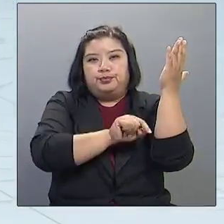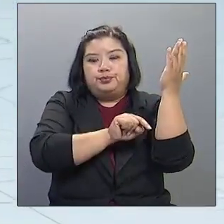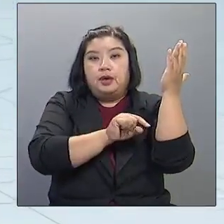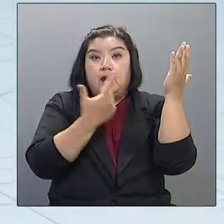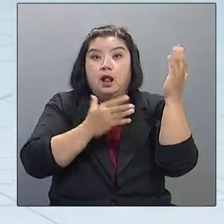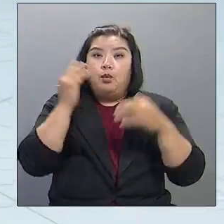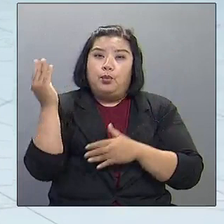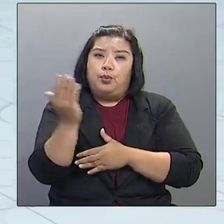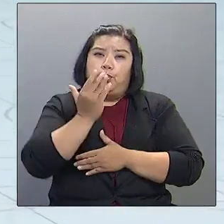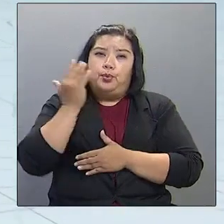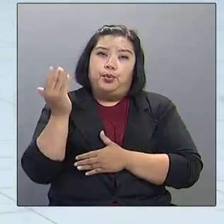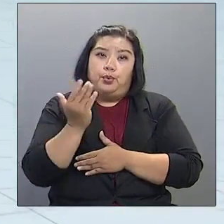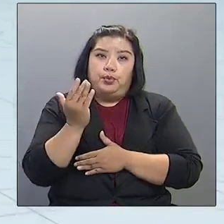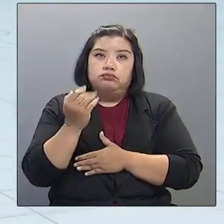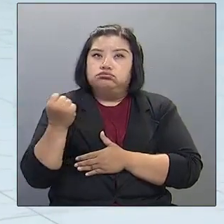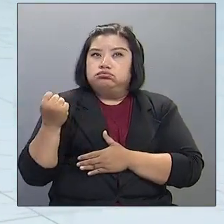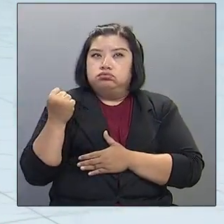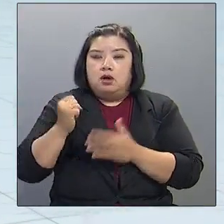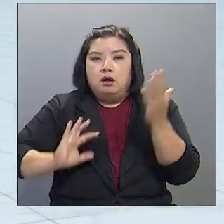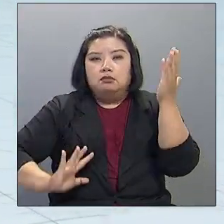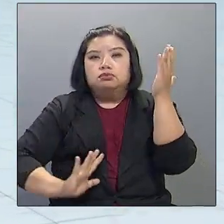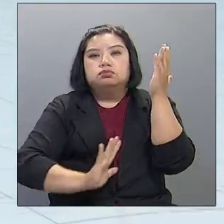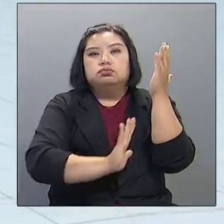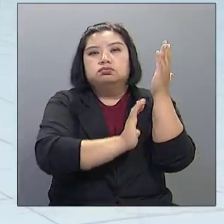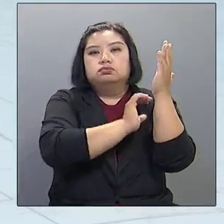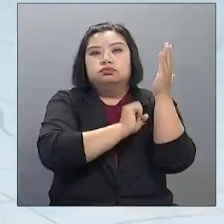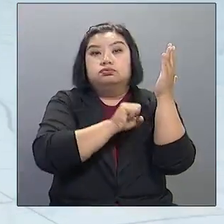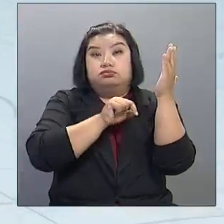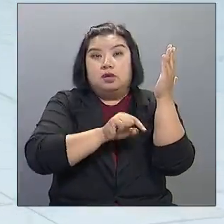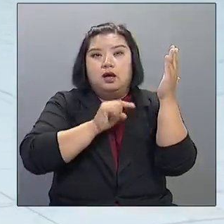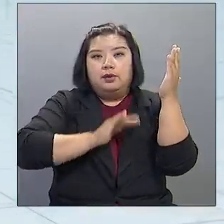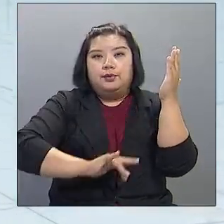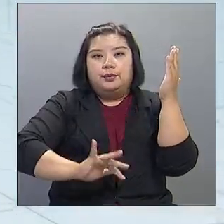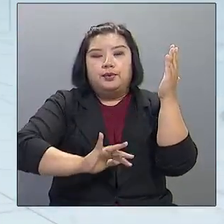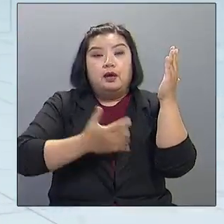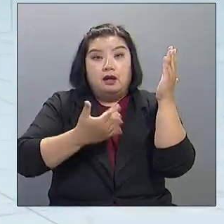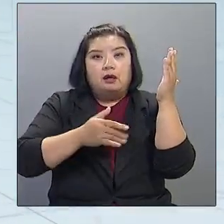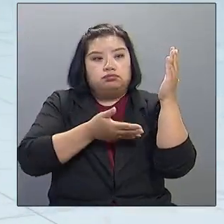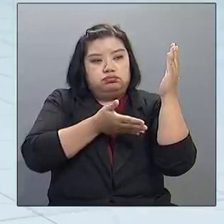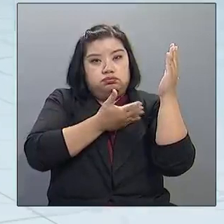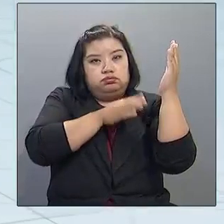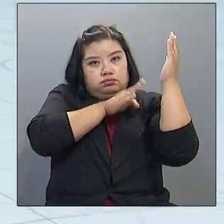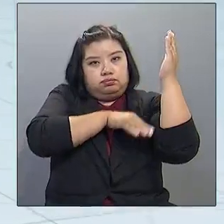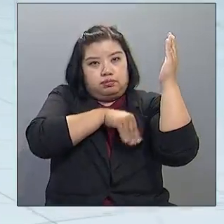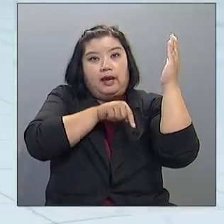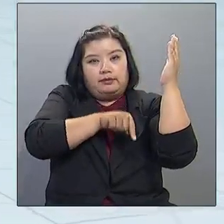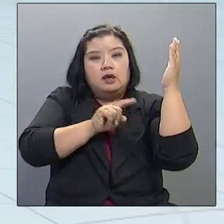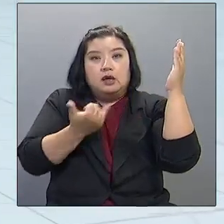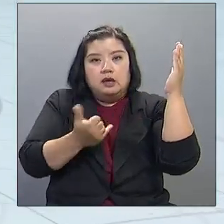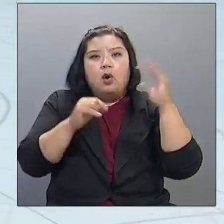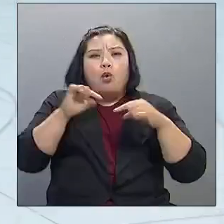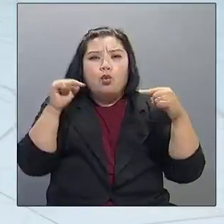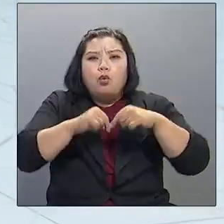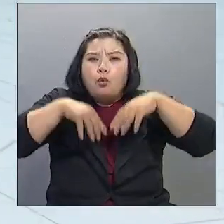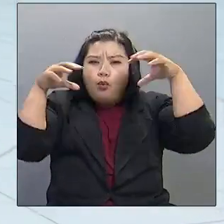แสลมมรสุมตะวันตกเฉียงใต้กำลังแรงนั้นก็พัดเข้ามาปกคลุมบริเวณทะเลอันดามันแล้วก็ภาคใต้ค่ะส่งผลให้เกิดฝนตกหนัก